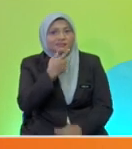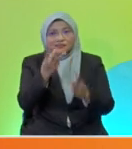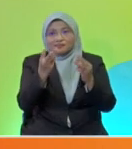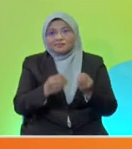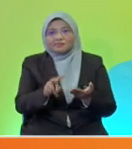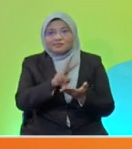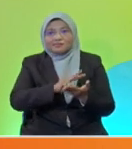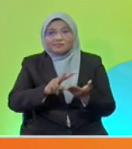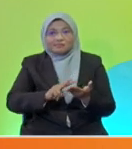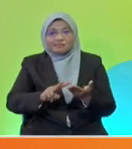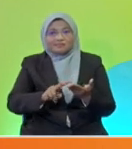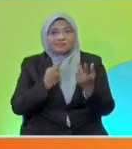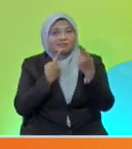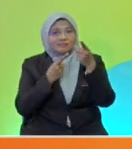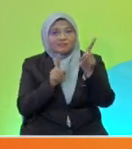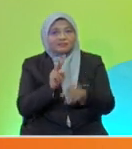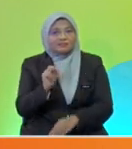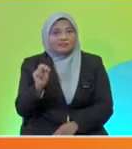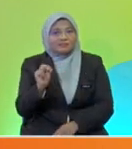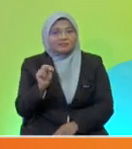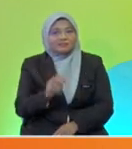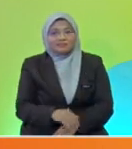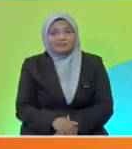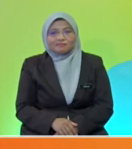Boleh katanya oke silakan